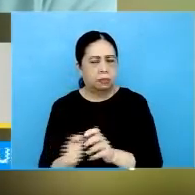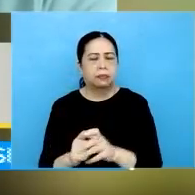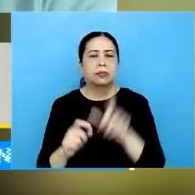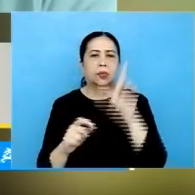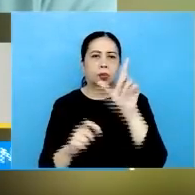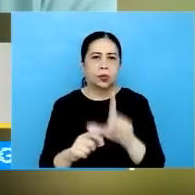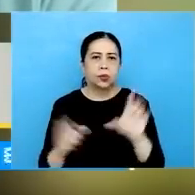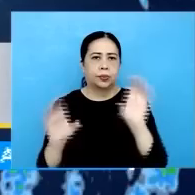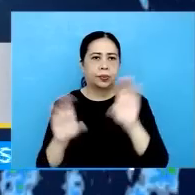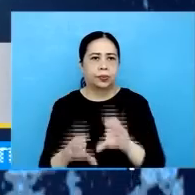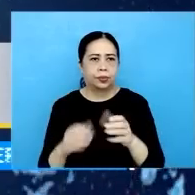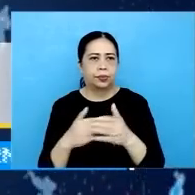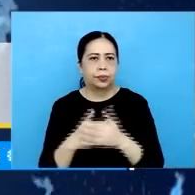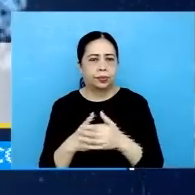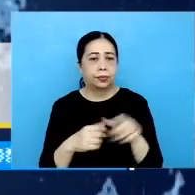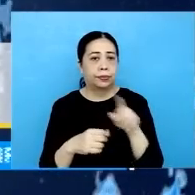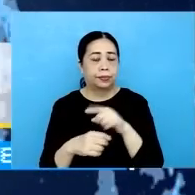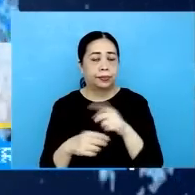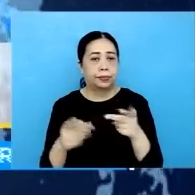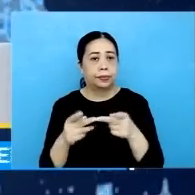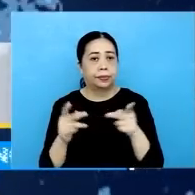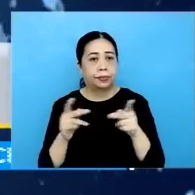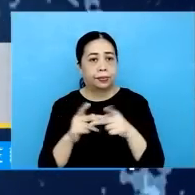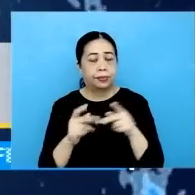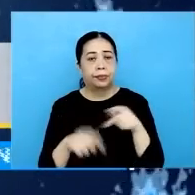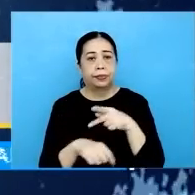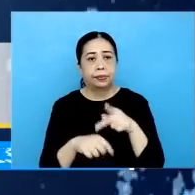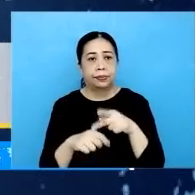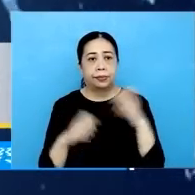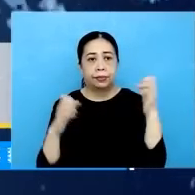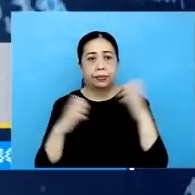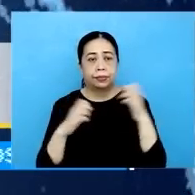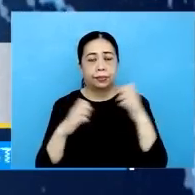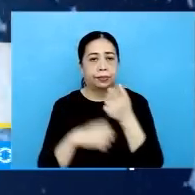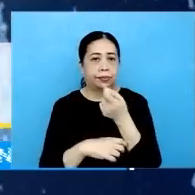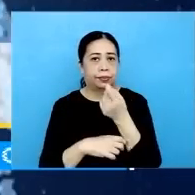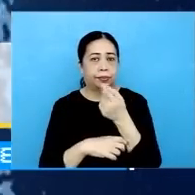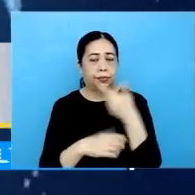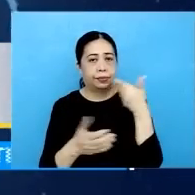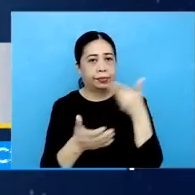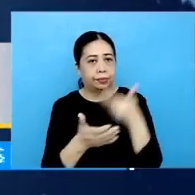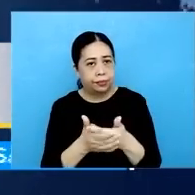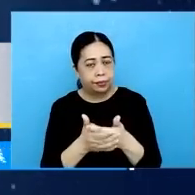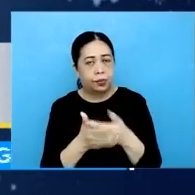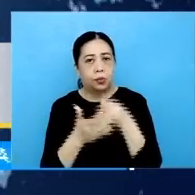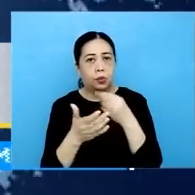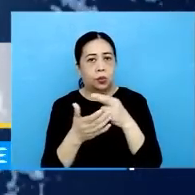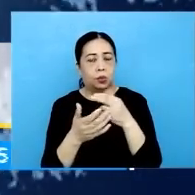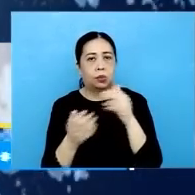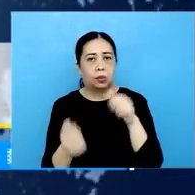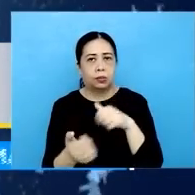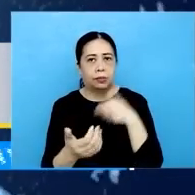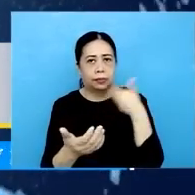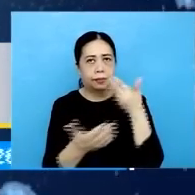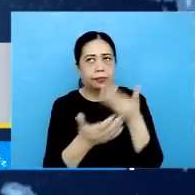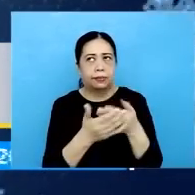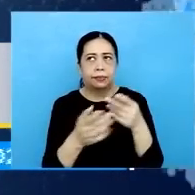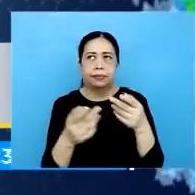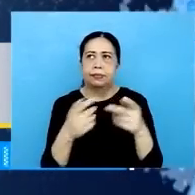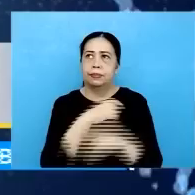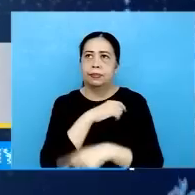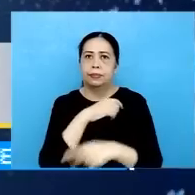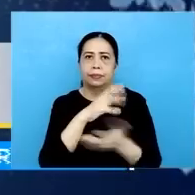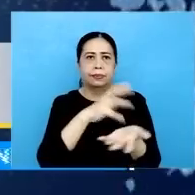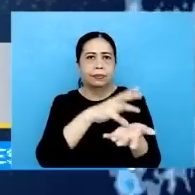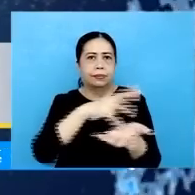ng landfall sa anumang bahagi ng ating bansa. Inasan po natin na bahagi itong lalapit or mako-close approach sa mga probinsya or sa mga